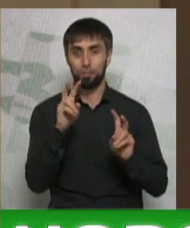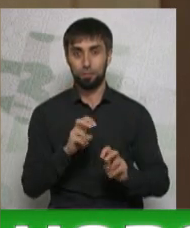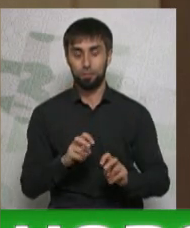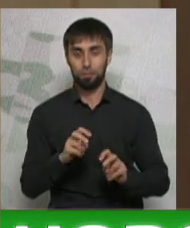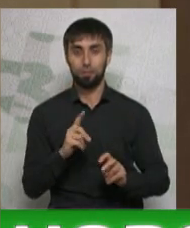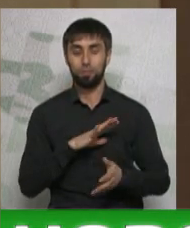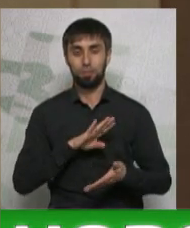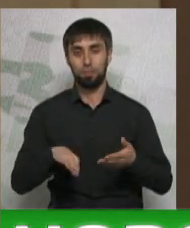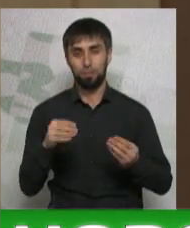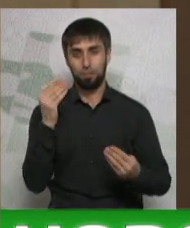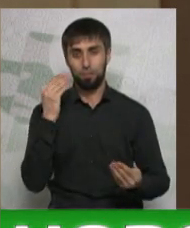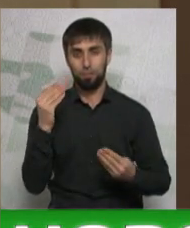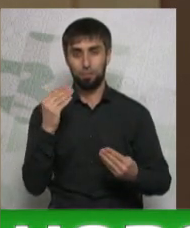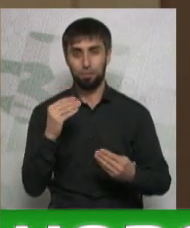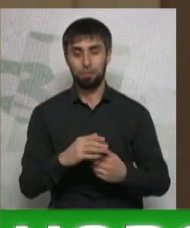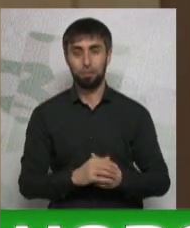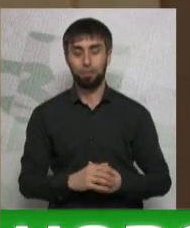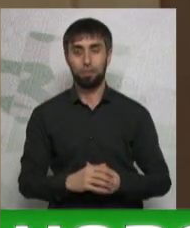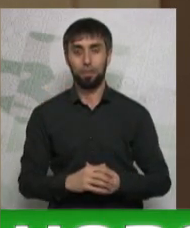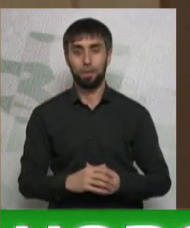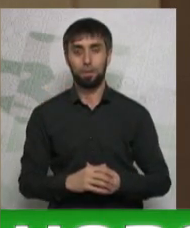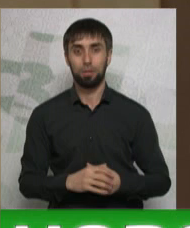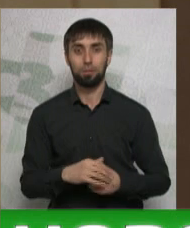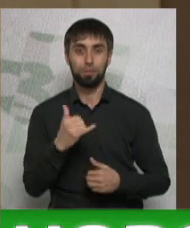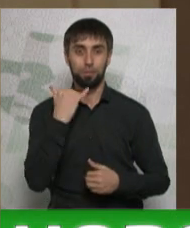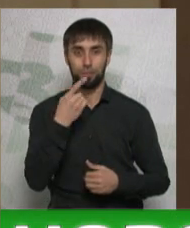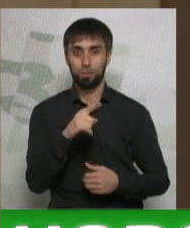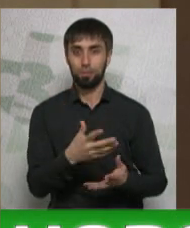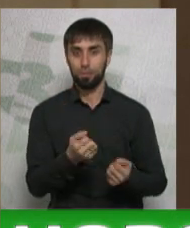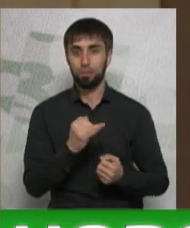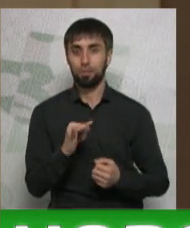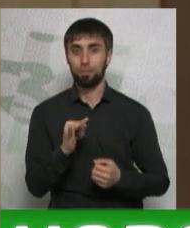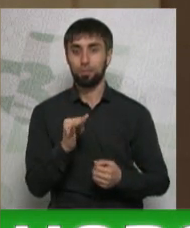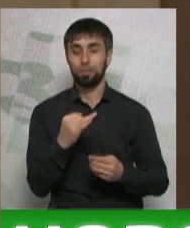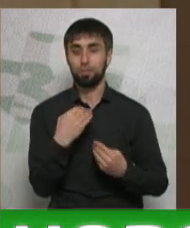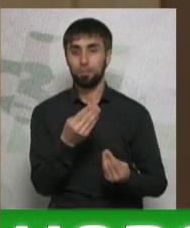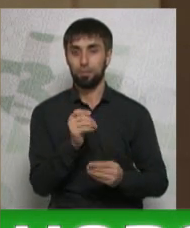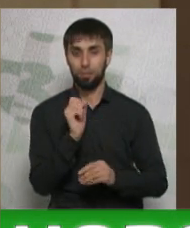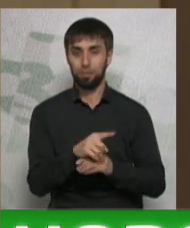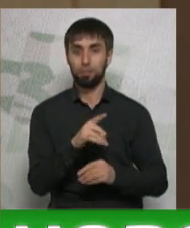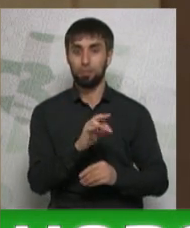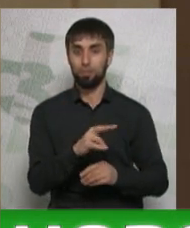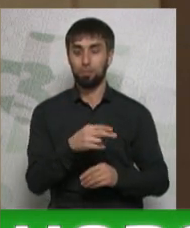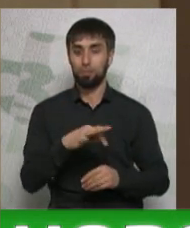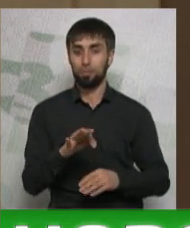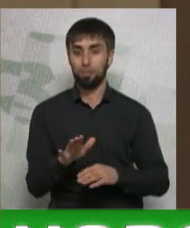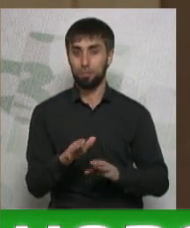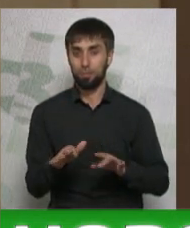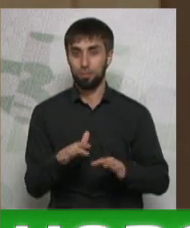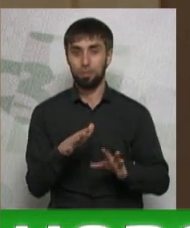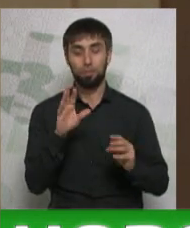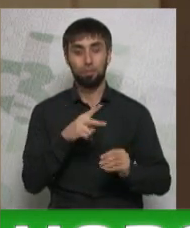вот, например, Валерий Салманович, телефон берите и поручите, вот как раз, как он говорит, отделу, все